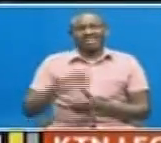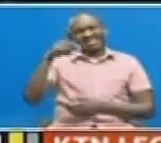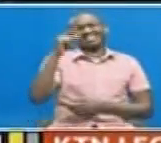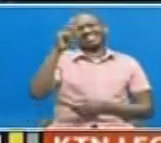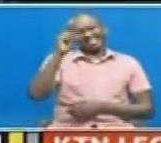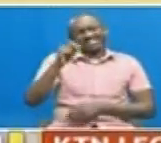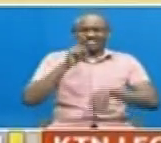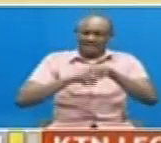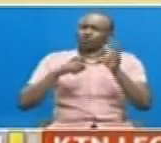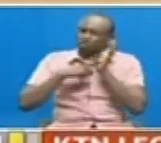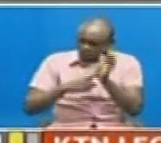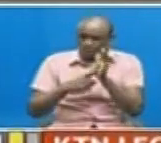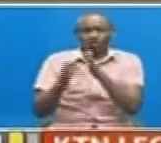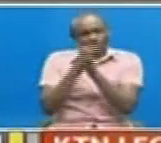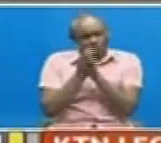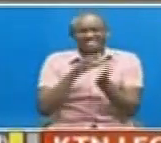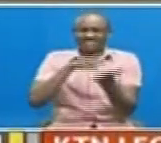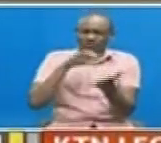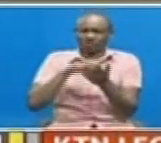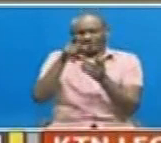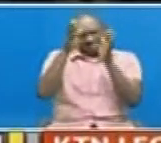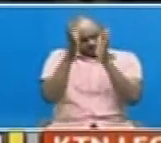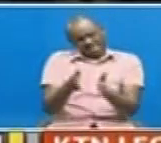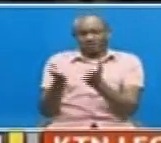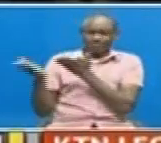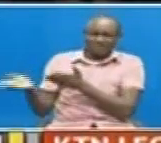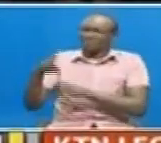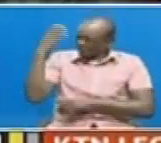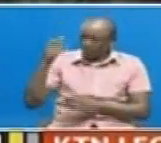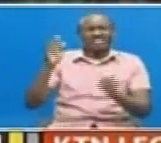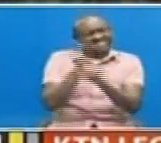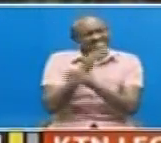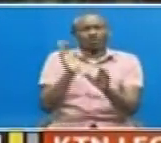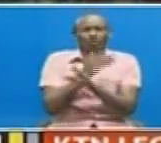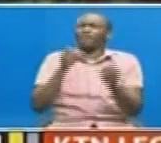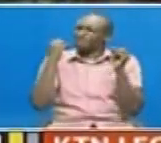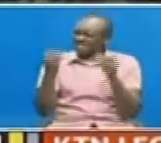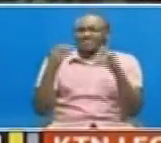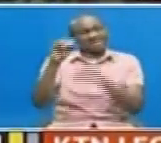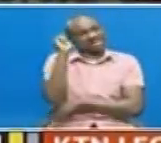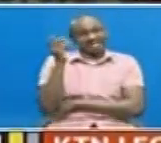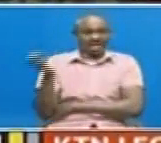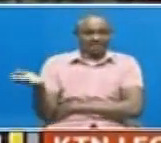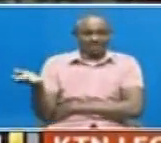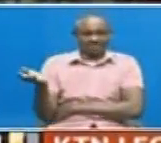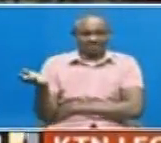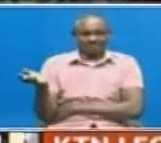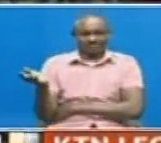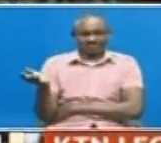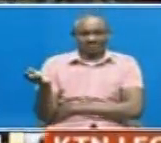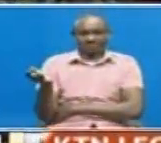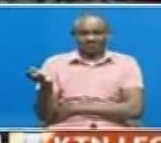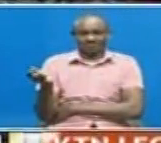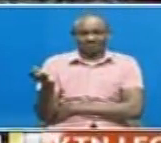KTN ilipoangazia masaibu ya mwimbaji mzee Enok Ondego wa nyimbo za kizalendo. Simba wetu alitulia,